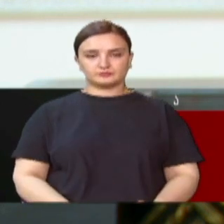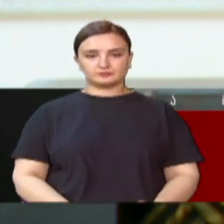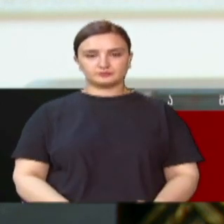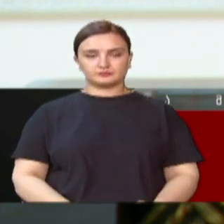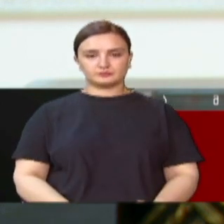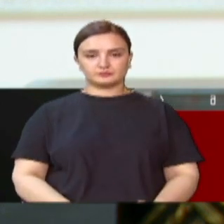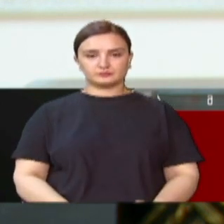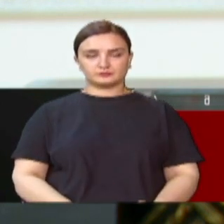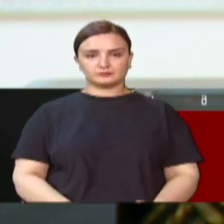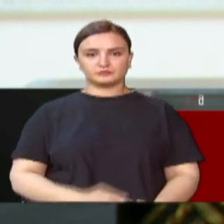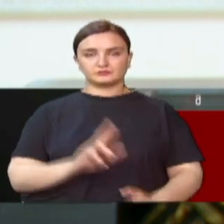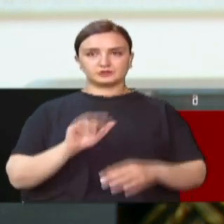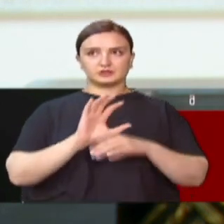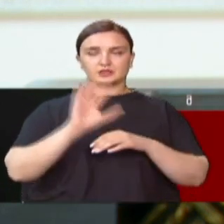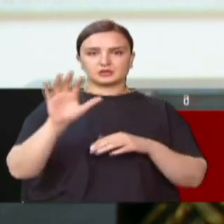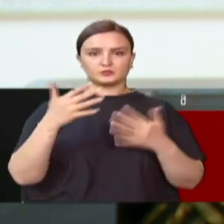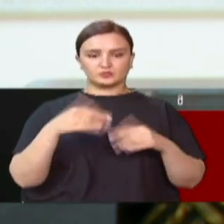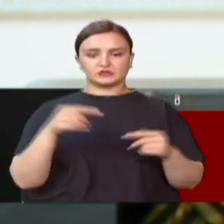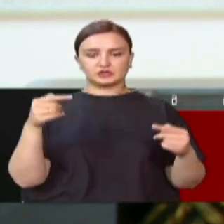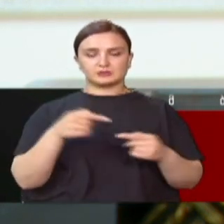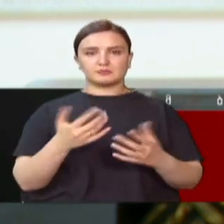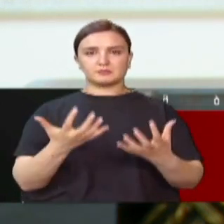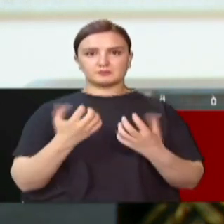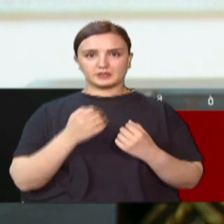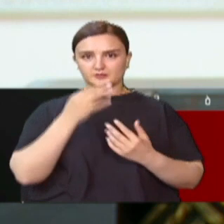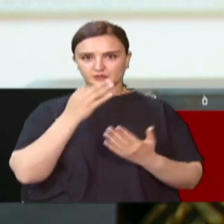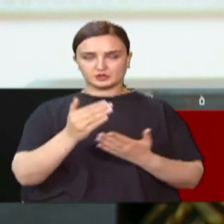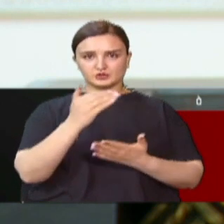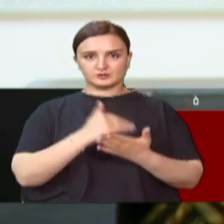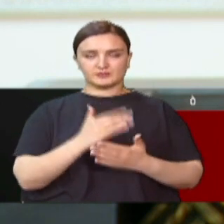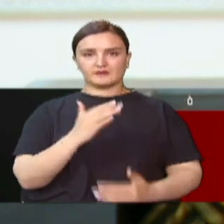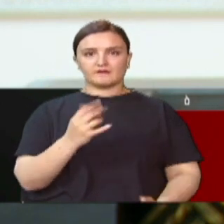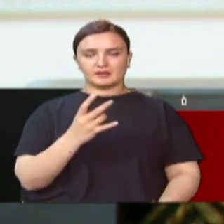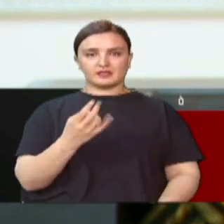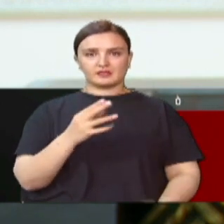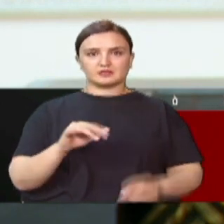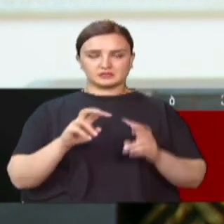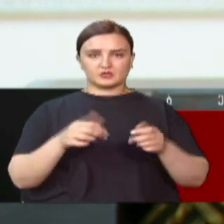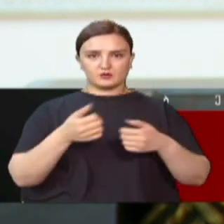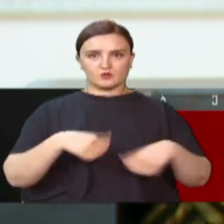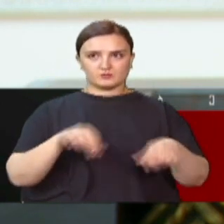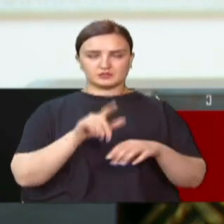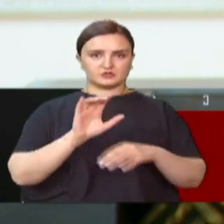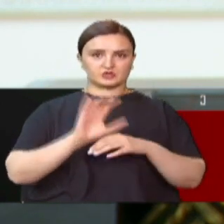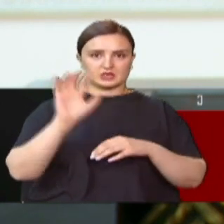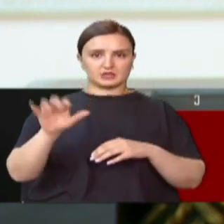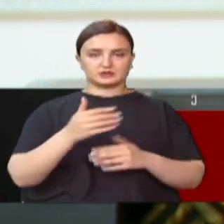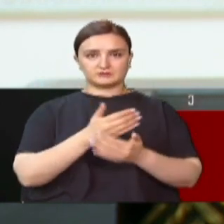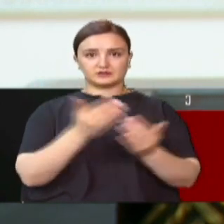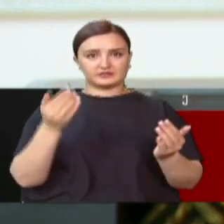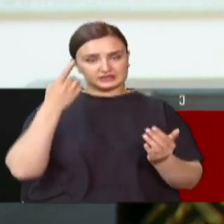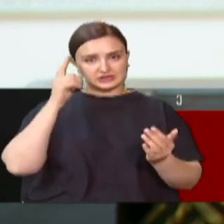და გადააგზავნა შესაბამისად უკვე მიღების მერე ვენეციის კომისიაში შეფასებისთვის. თქვენ იცით,